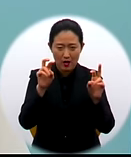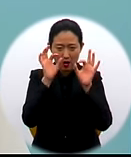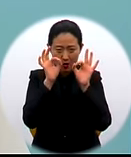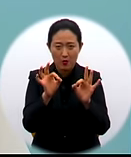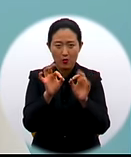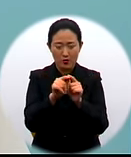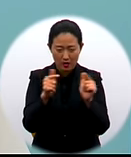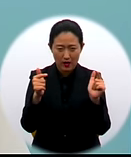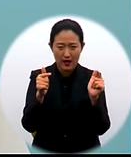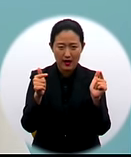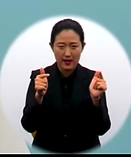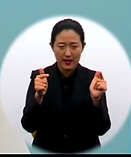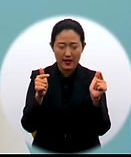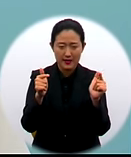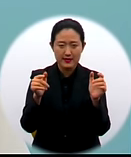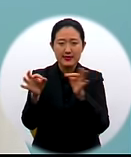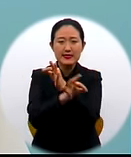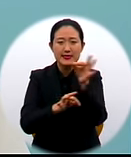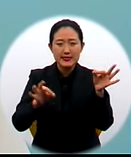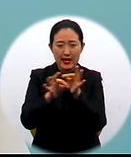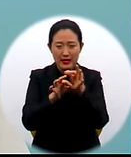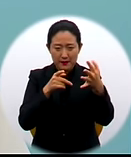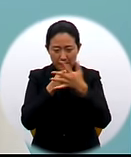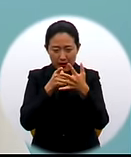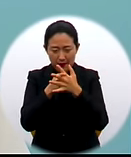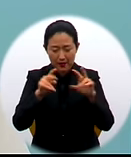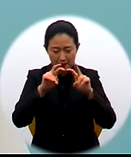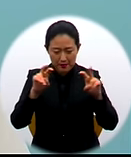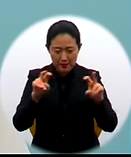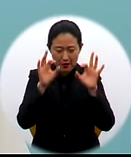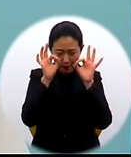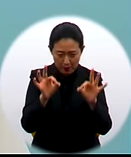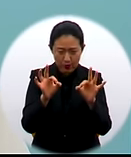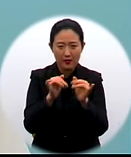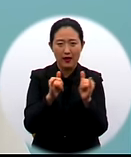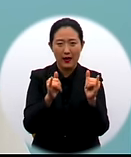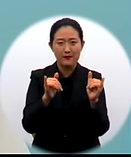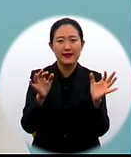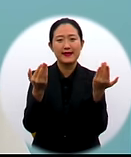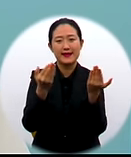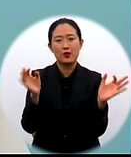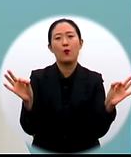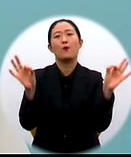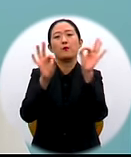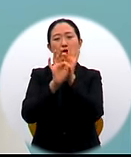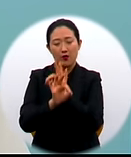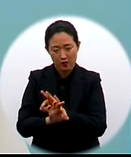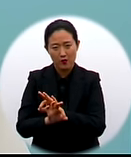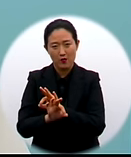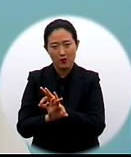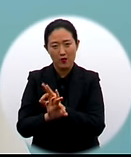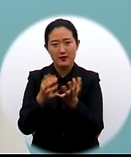이동을 하게 된 거죠. 간혹 초기에는 UI를 설계하고 UX를 설계하던 디자이너가 데이터 분석